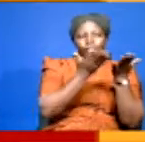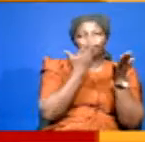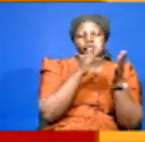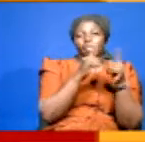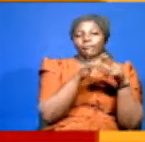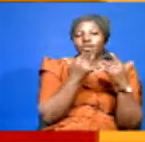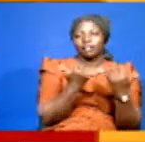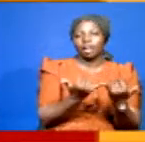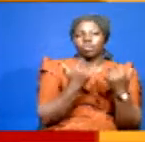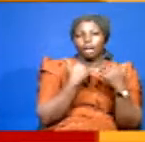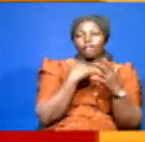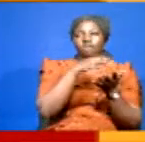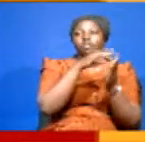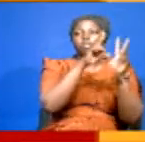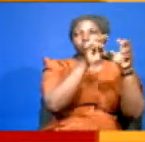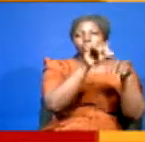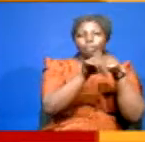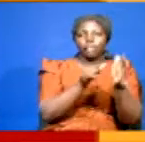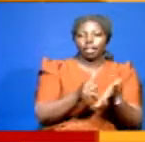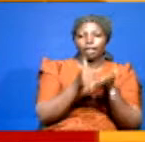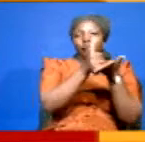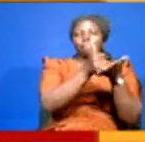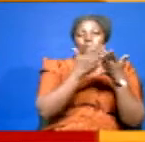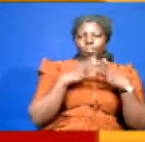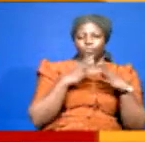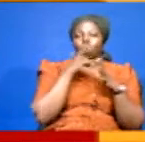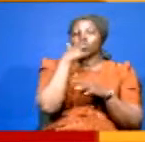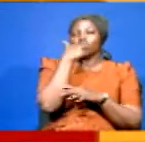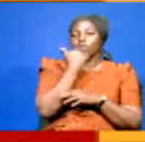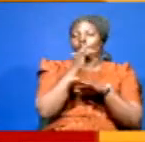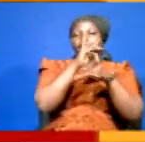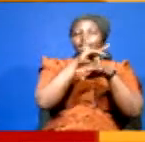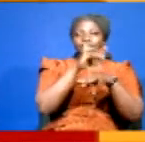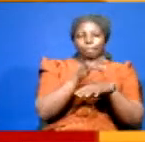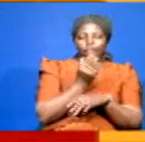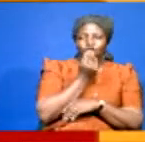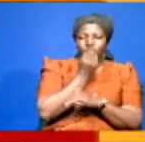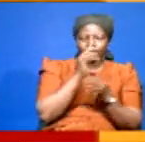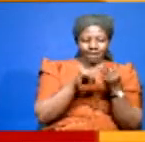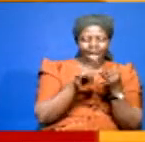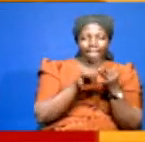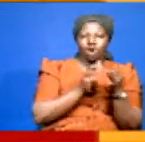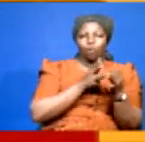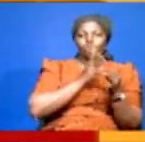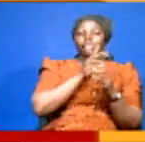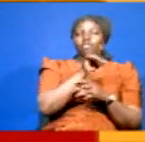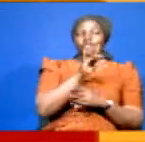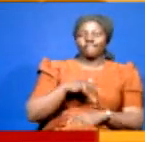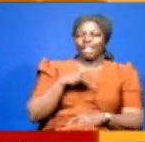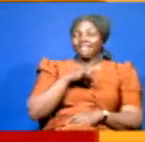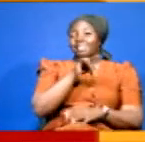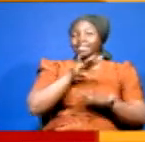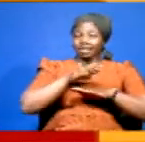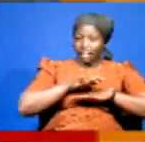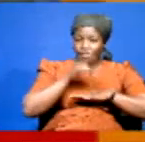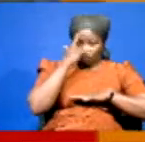la kuwasaidia wale ambao wameathirika na chakula, maji, unahisi ya kwamba hii inatosha kwa sasa?